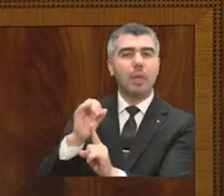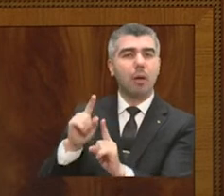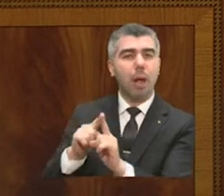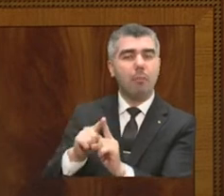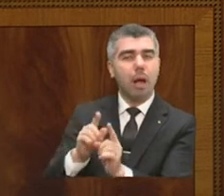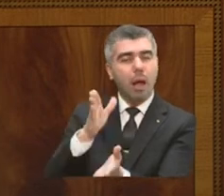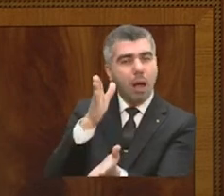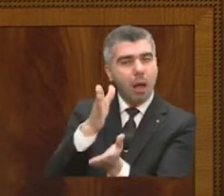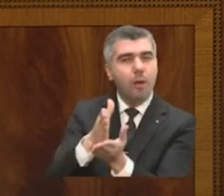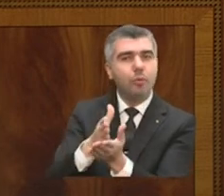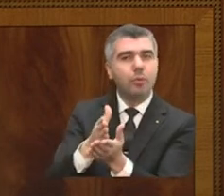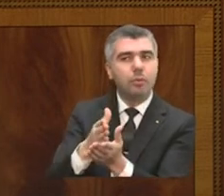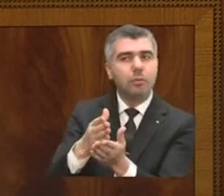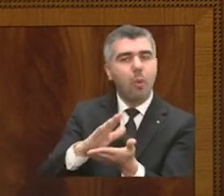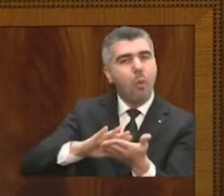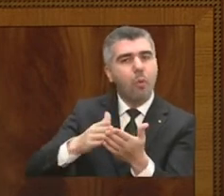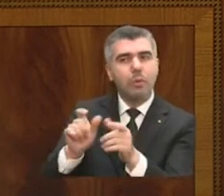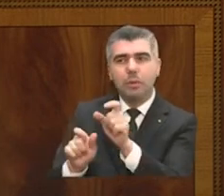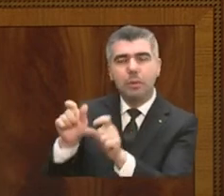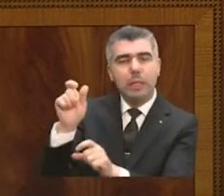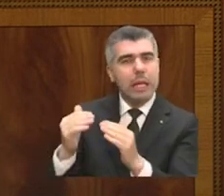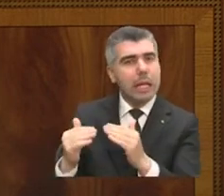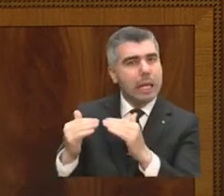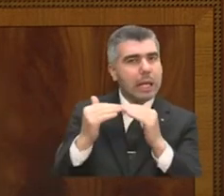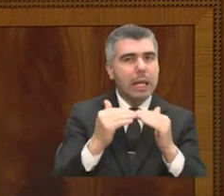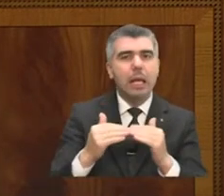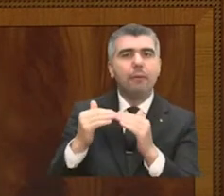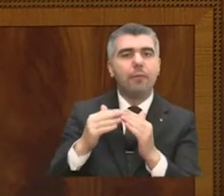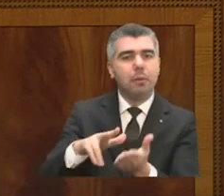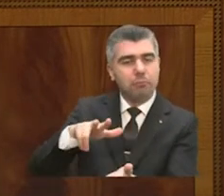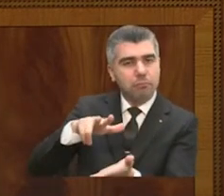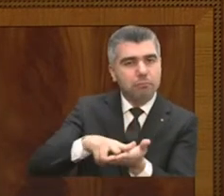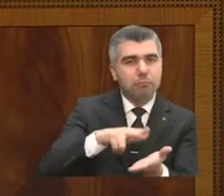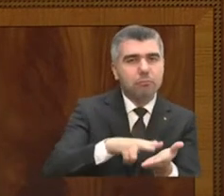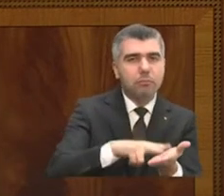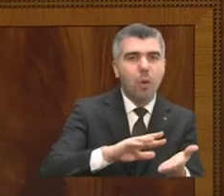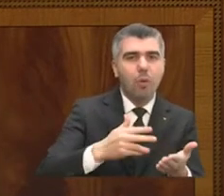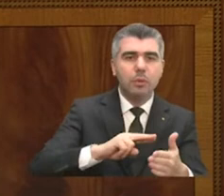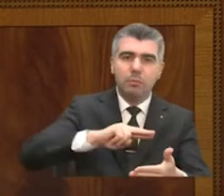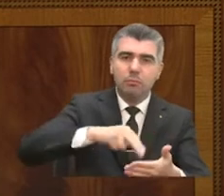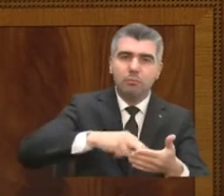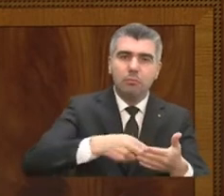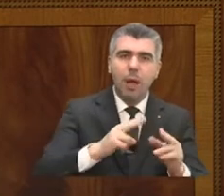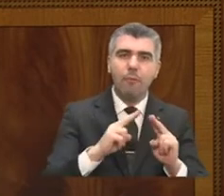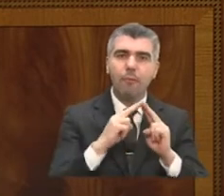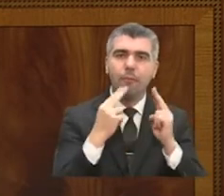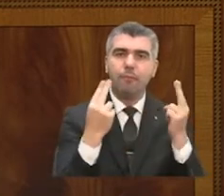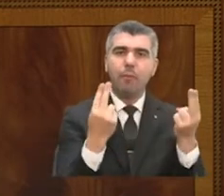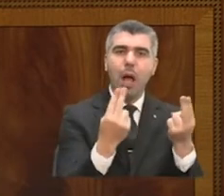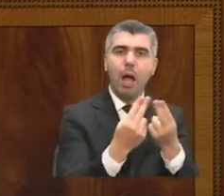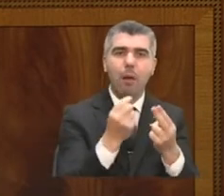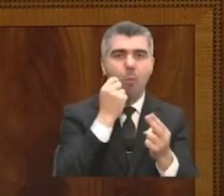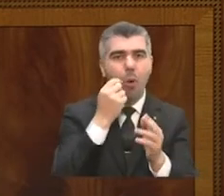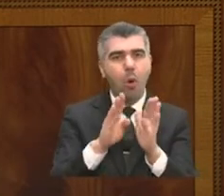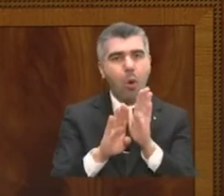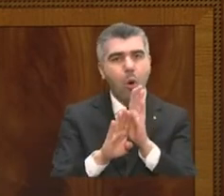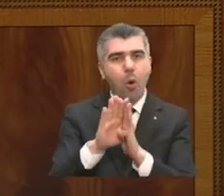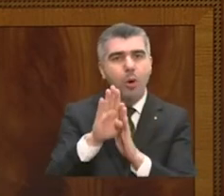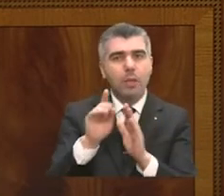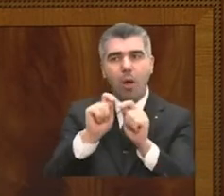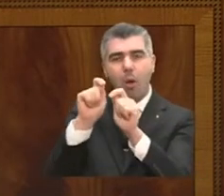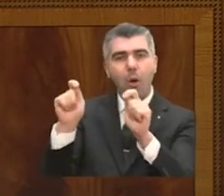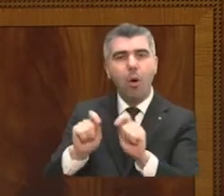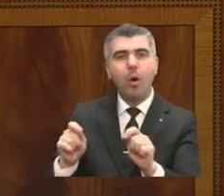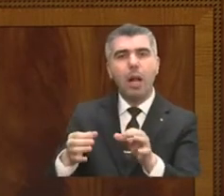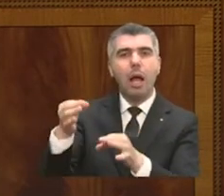dossier qui a le dossier de la violation des droits de l'homme est quelque chose que le Maroc a laissé derrière lui